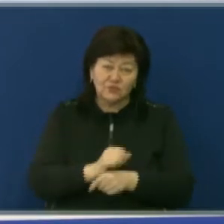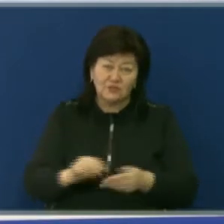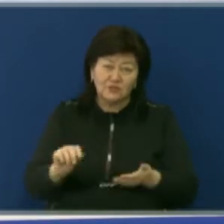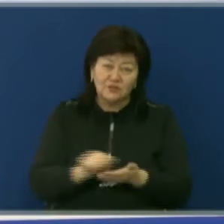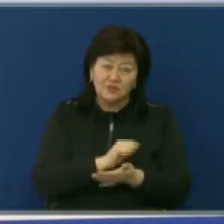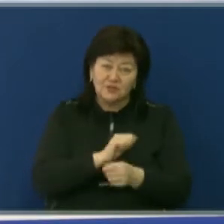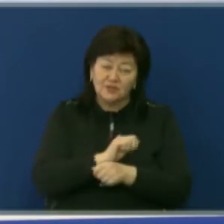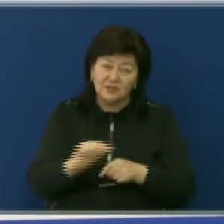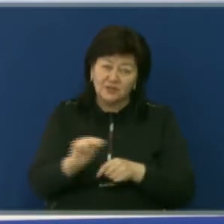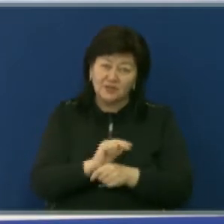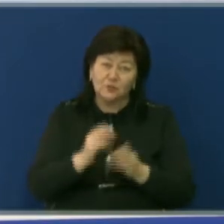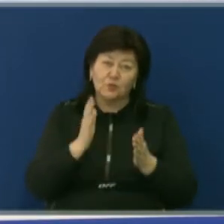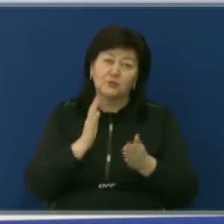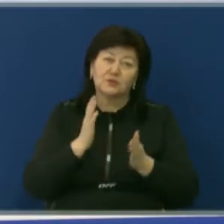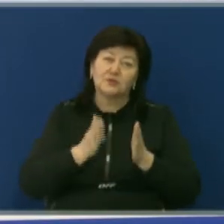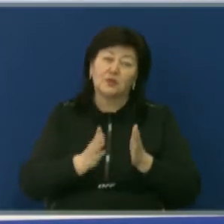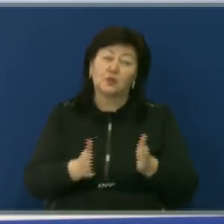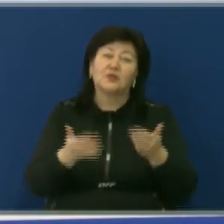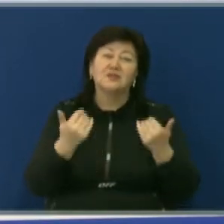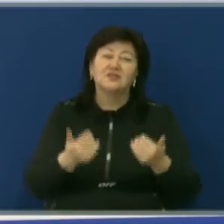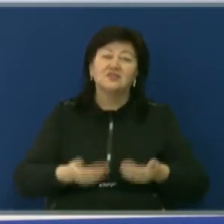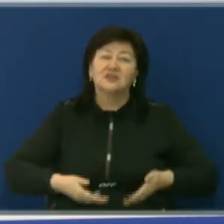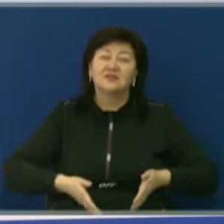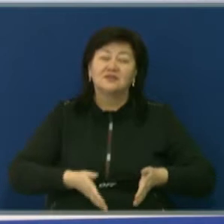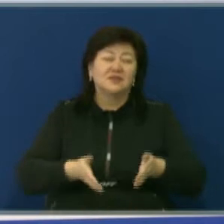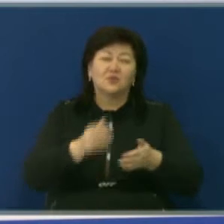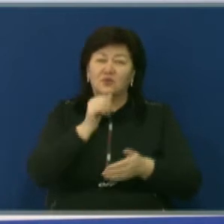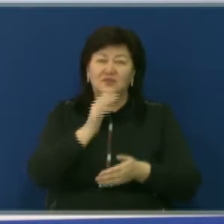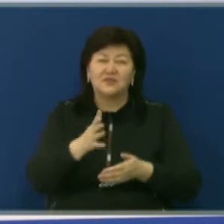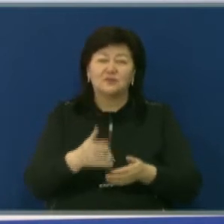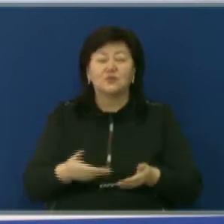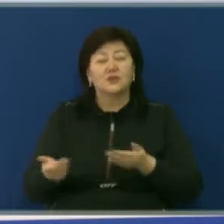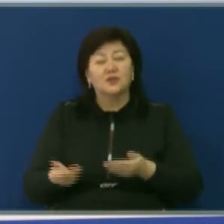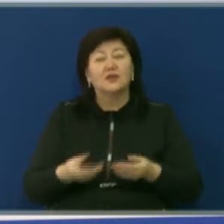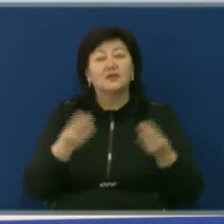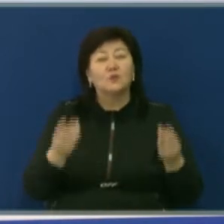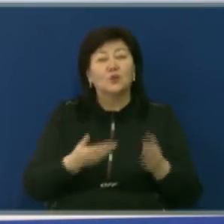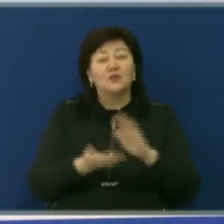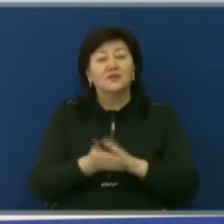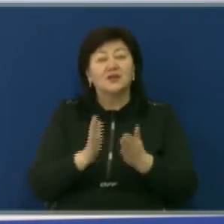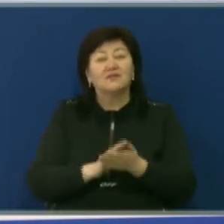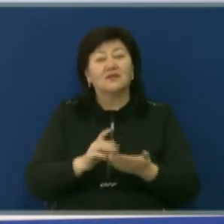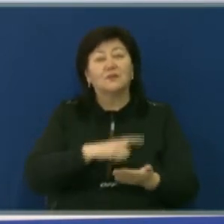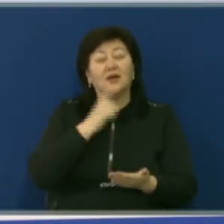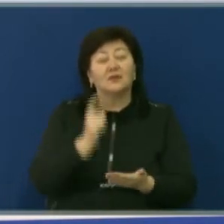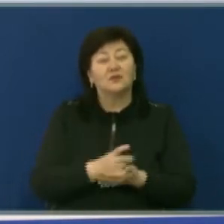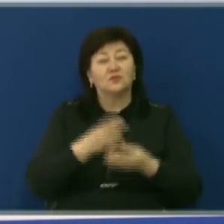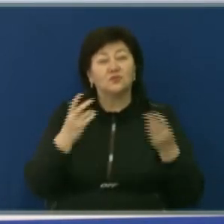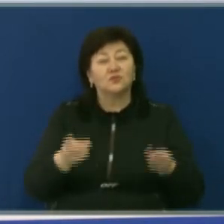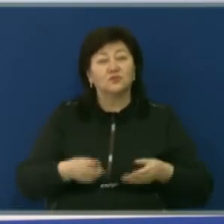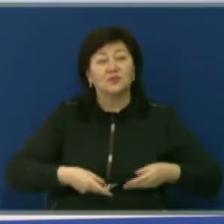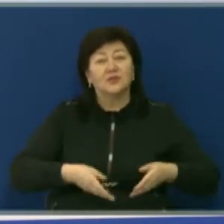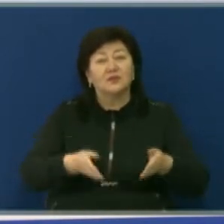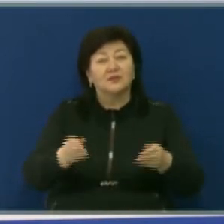осадков проезжая часть пришла в негодность. Полное восстановление дорожного покрытия по договорным обязательствам должна будет произведена в